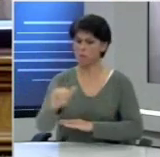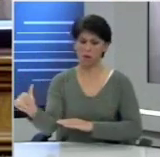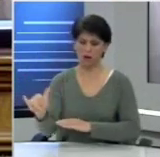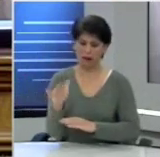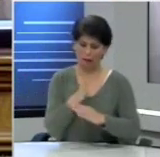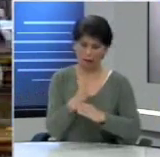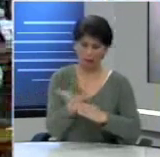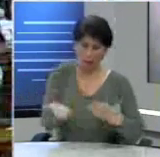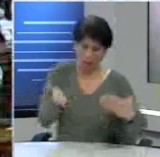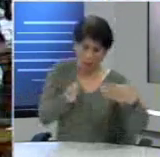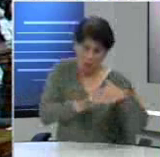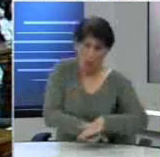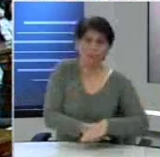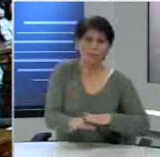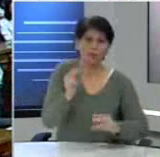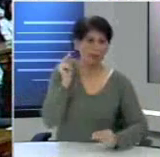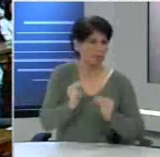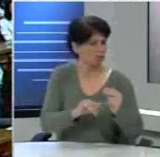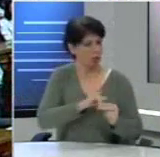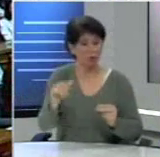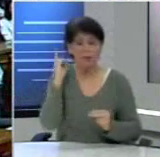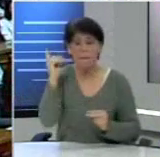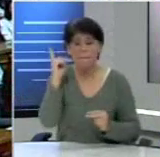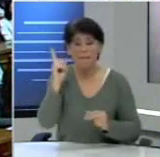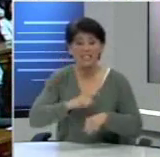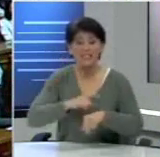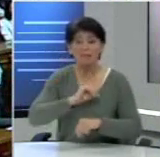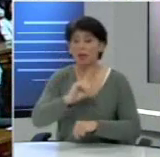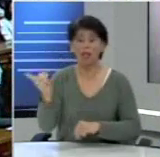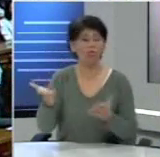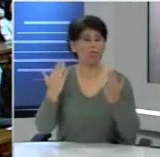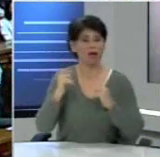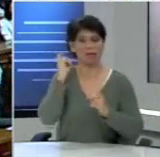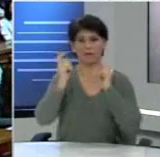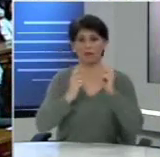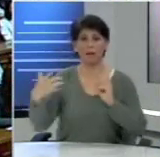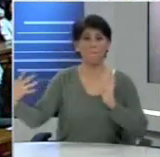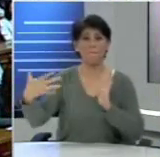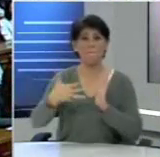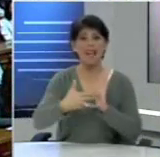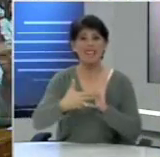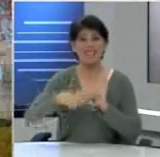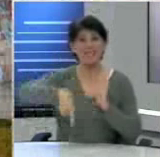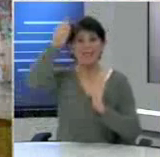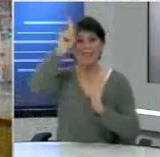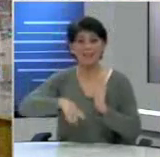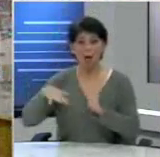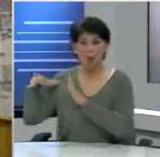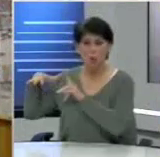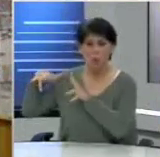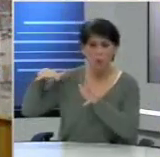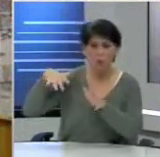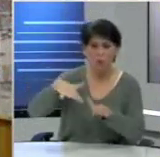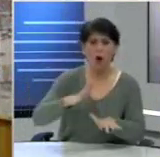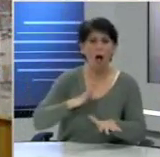χαλί. Ούτε μια στιγμή δεν σκεφτήκαμε όταν είχαμε 5.000 προσφυγικές ροές την ημέρα να πάμε